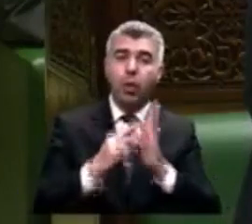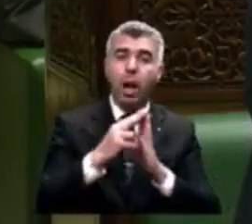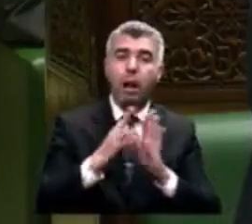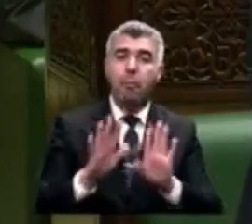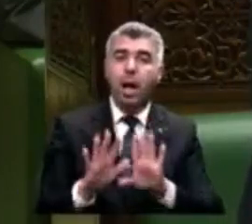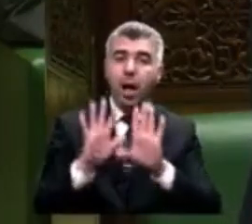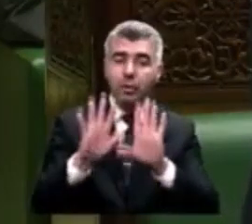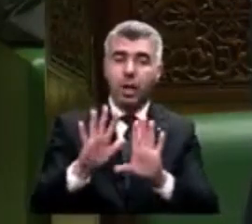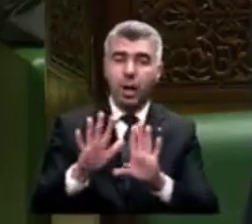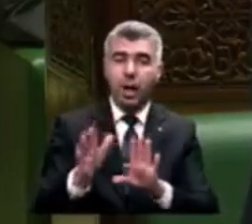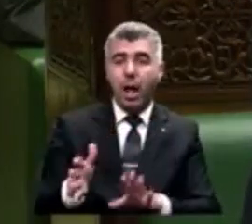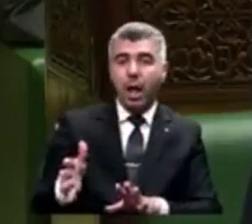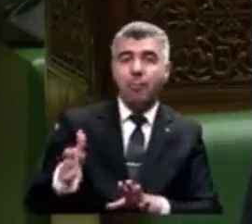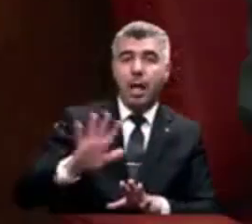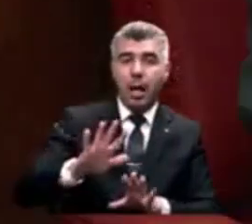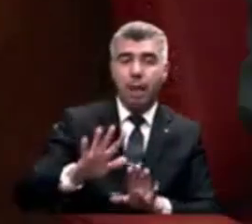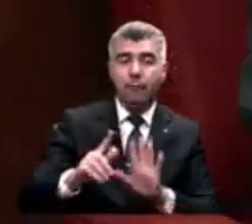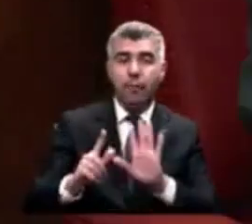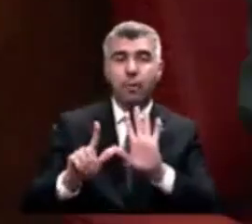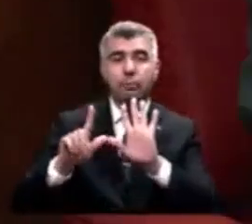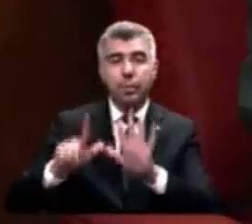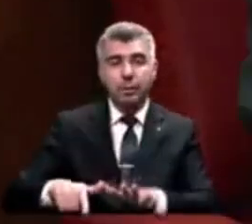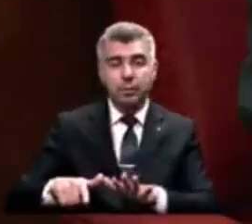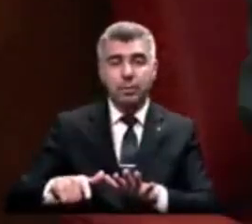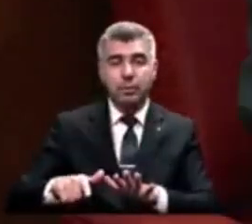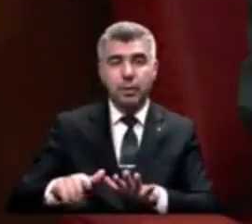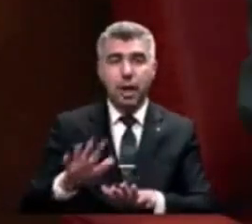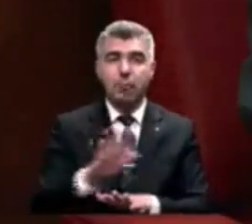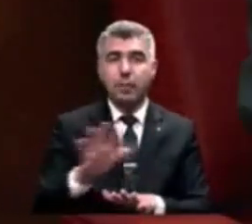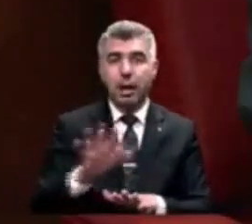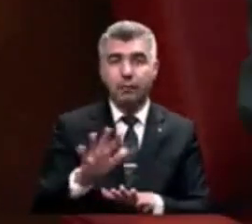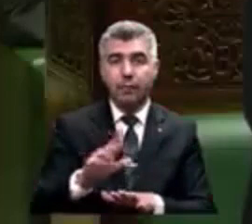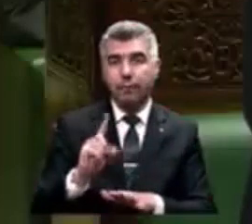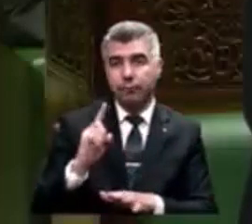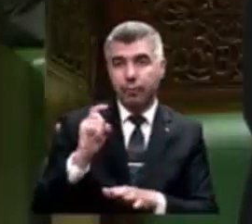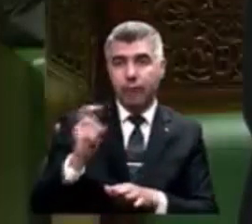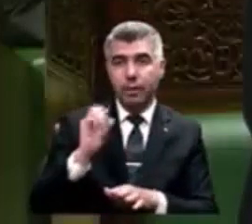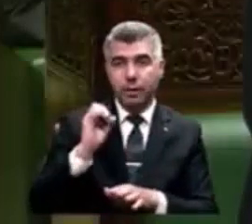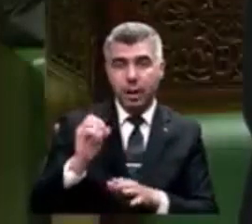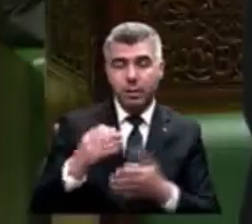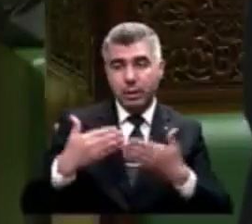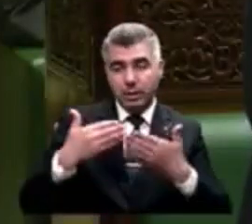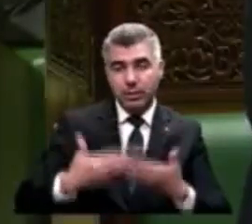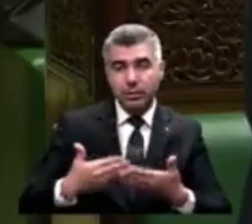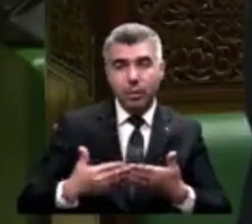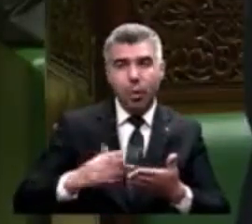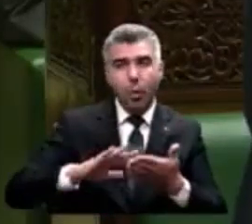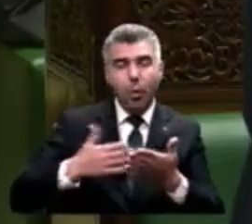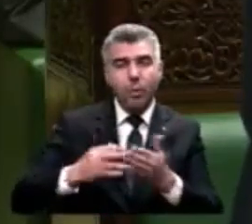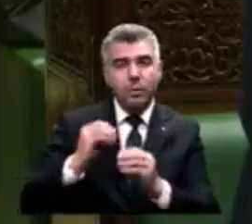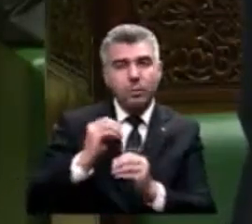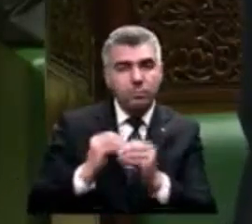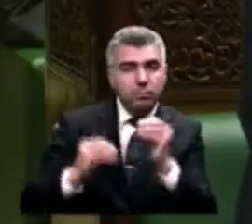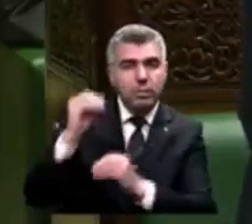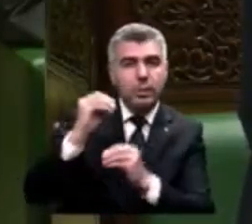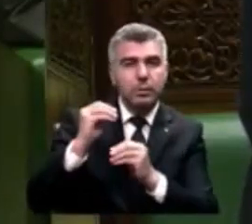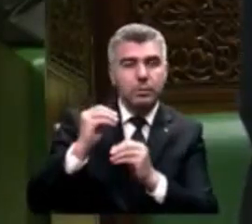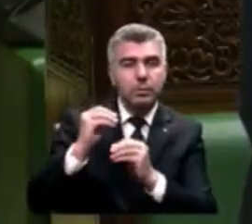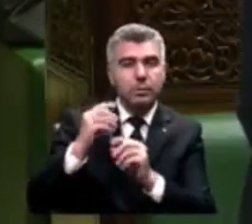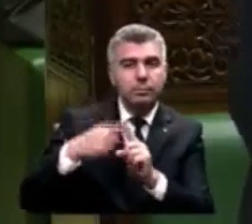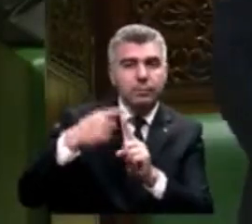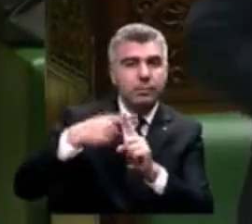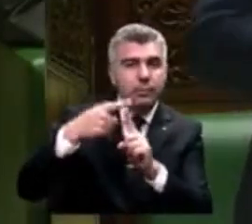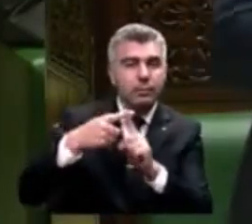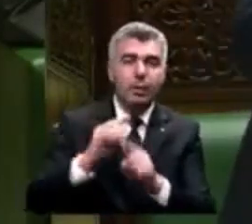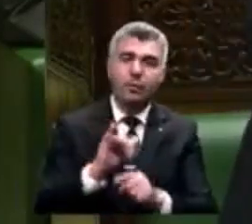يتقاضى 5173 درهم في هذه الظروف ديال المعيشه، في هذه التكلفه ديال العيش اللي كنعيشوها كاملين كمغاربه